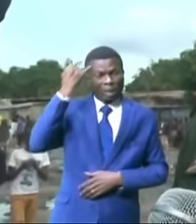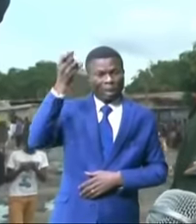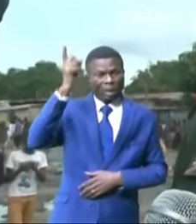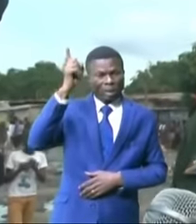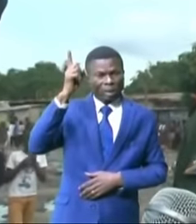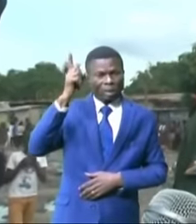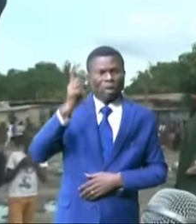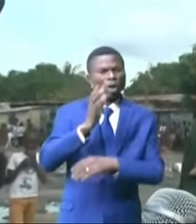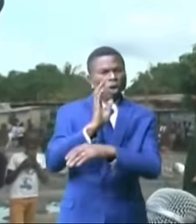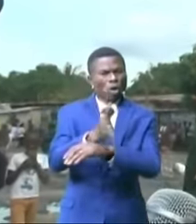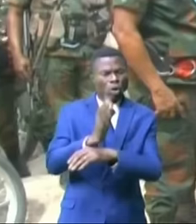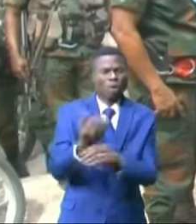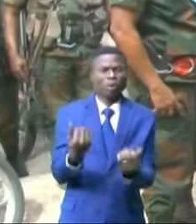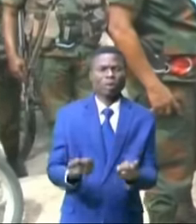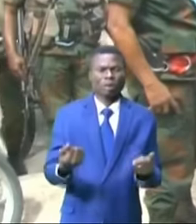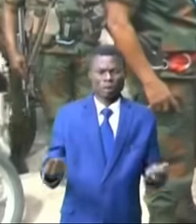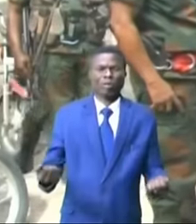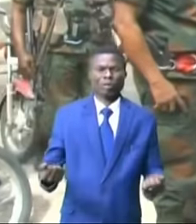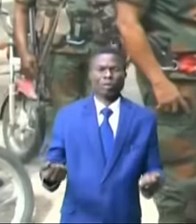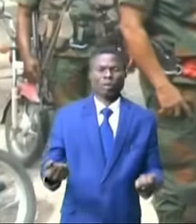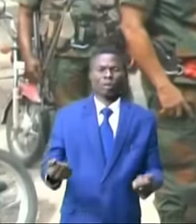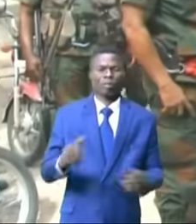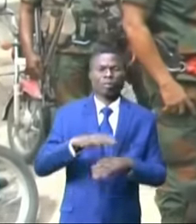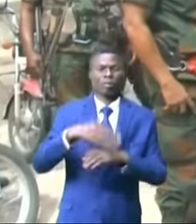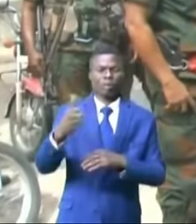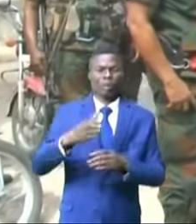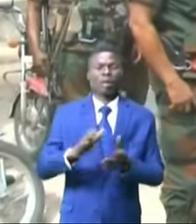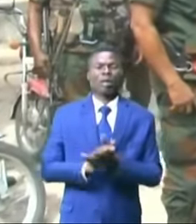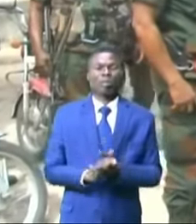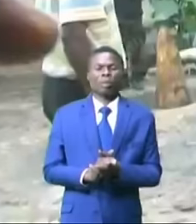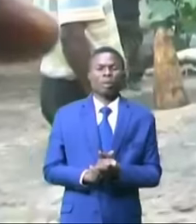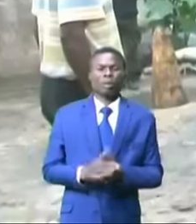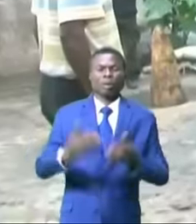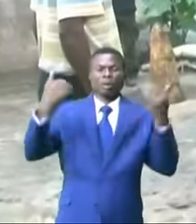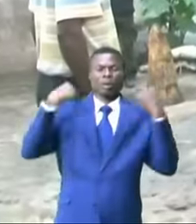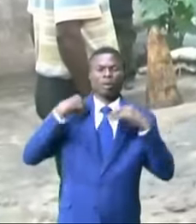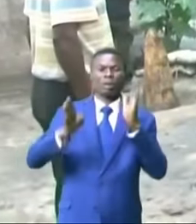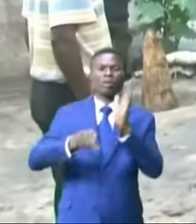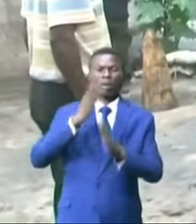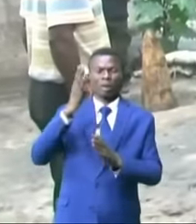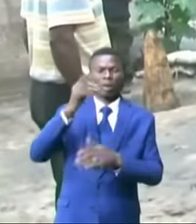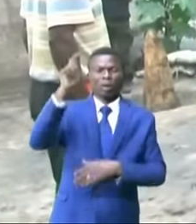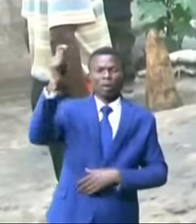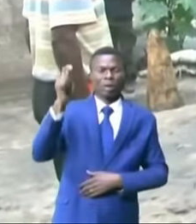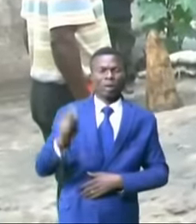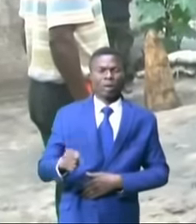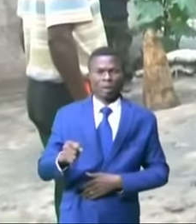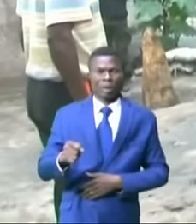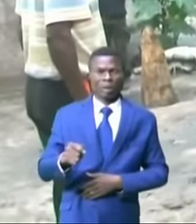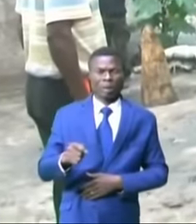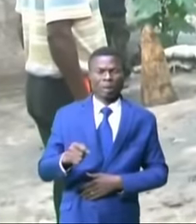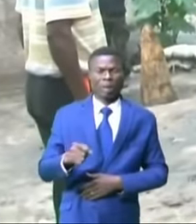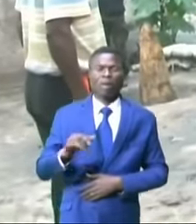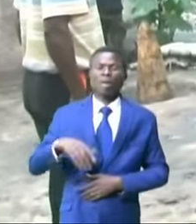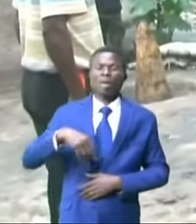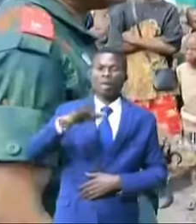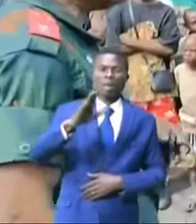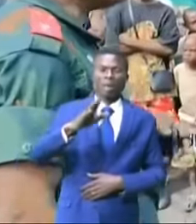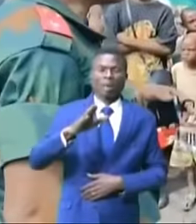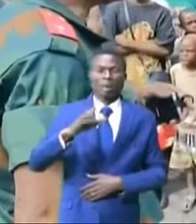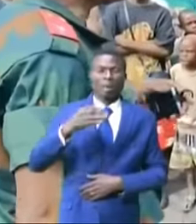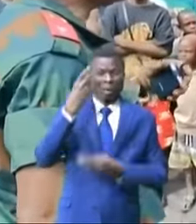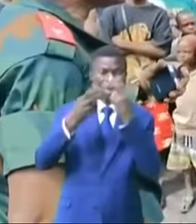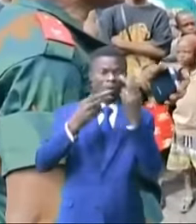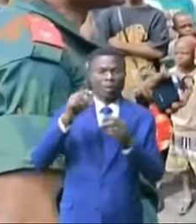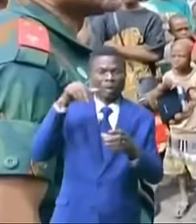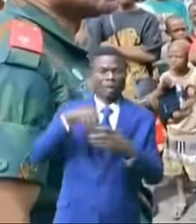de conscientiser nos enfants. Juste après la parade, le commandant de la 14e région militaire a fait une descente surprise dans